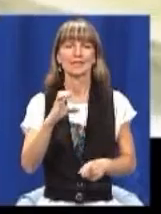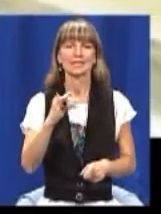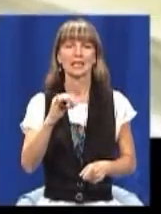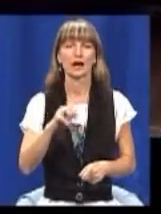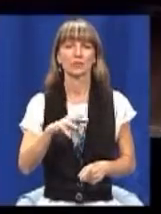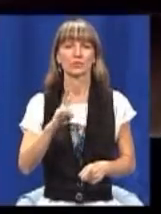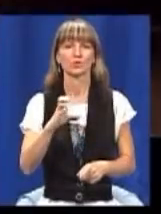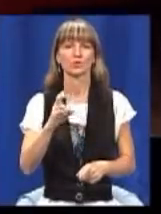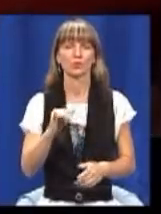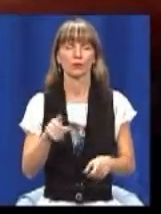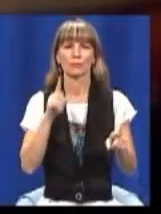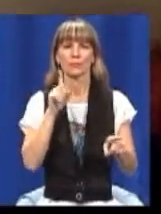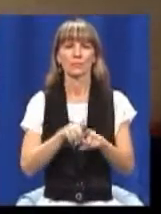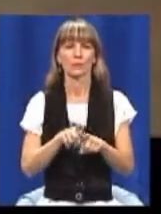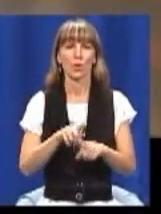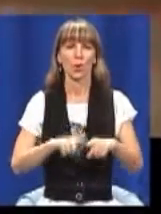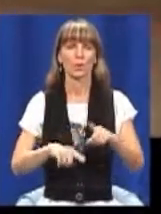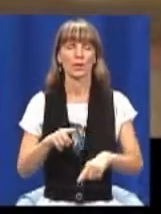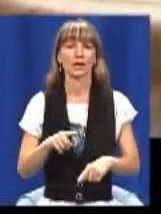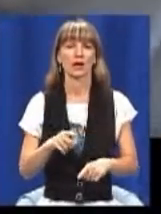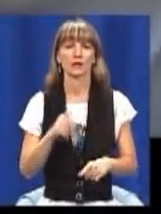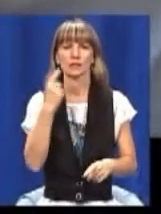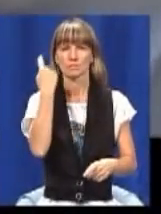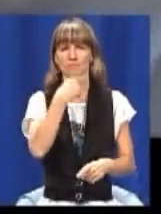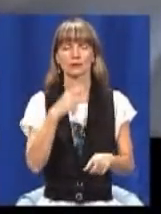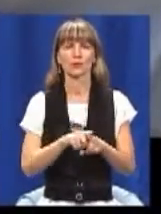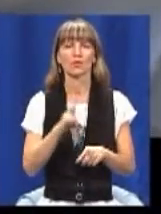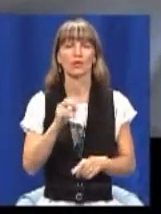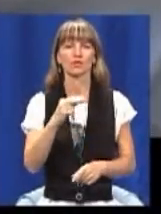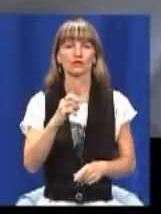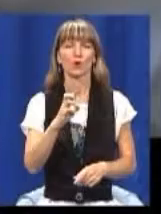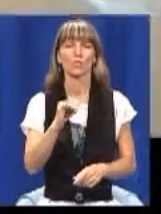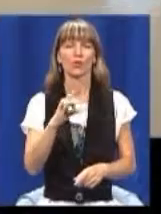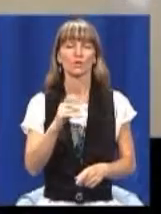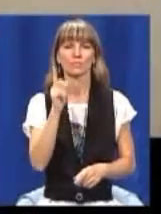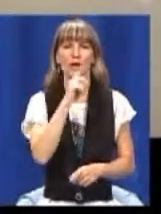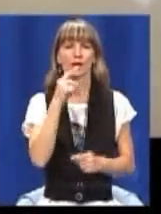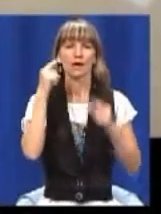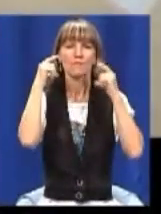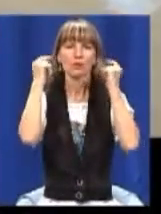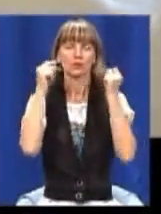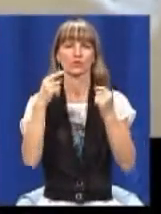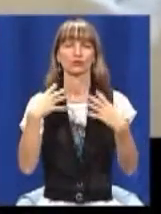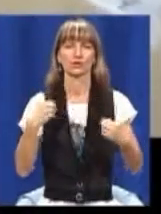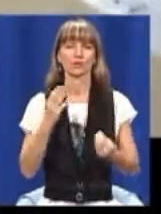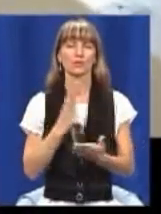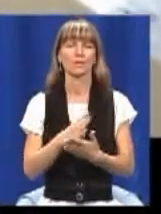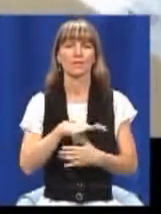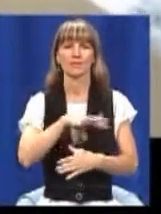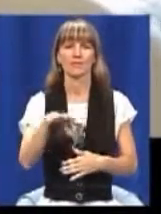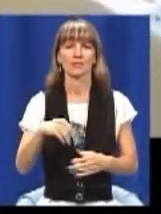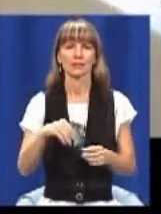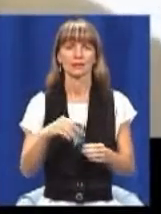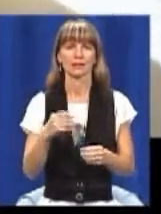близькі родички. Ще декому ця тваринка схожа на чебурашку завдяки своїм немаленьким вушкам. Її шерсть може мати всі відтінки